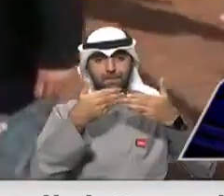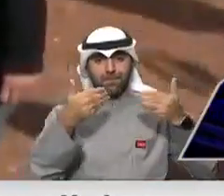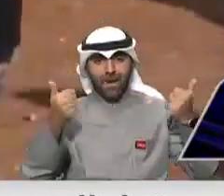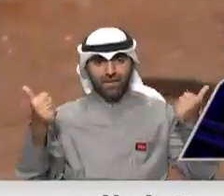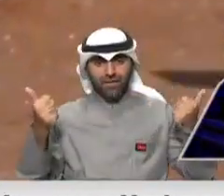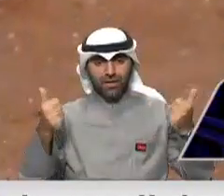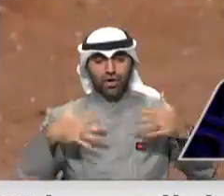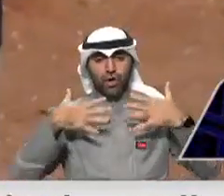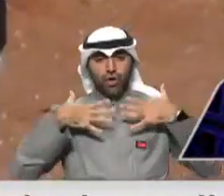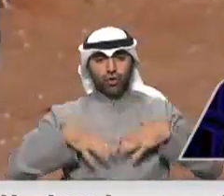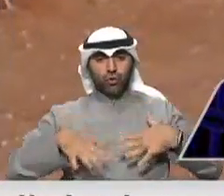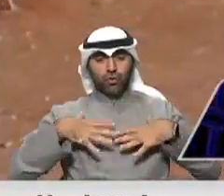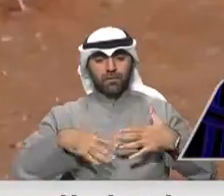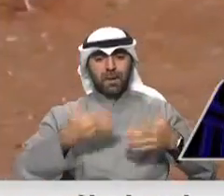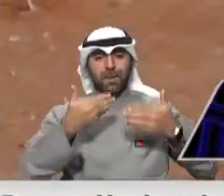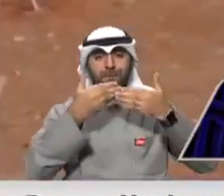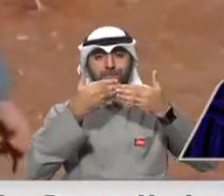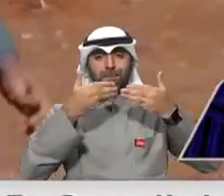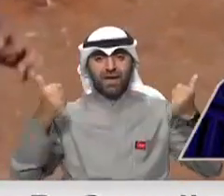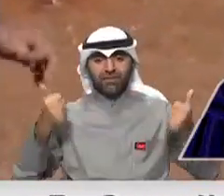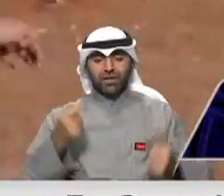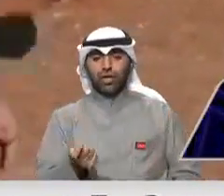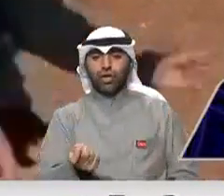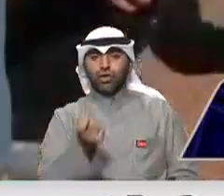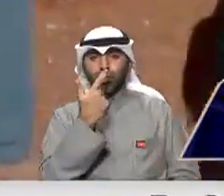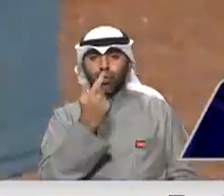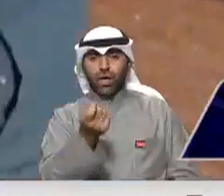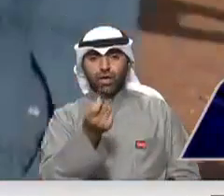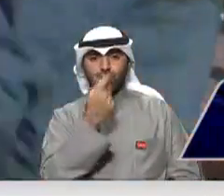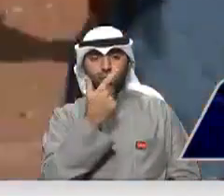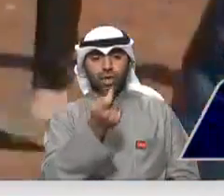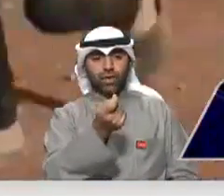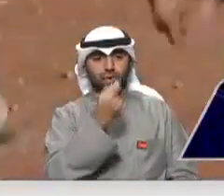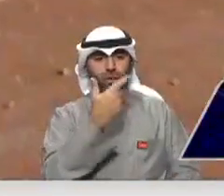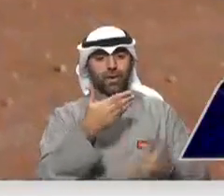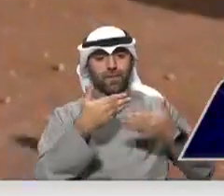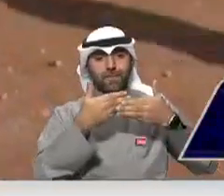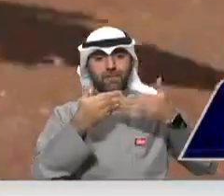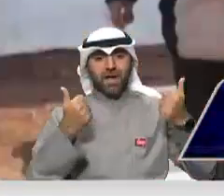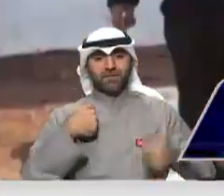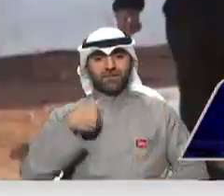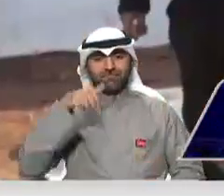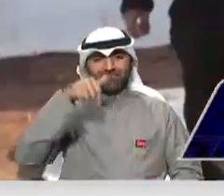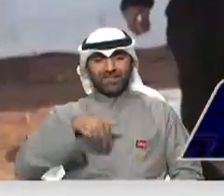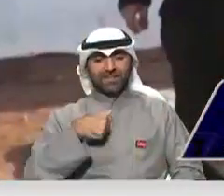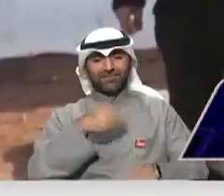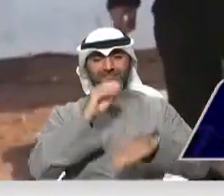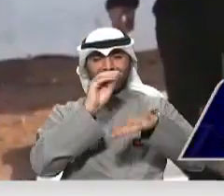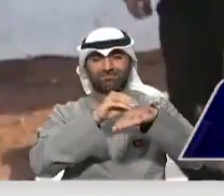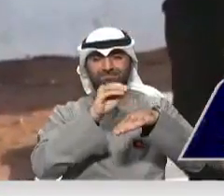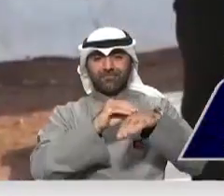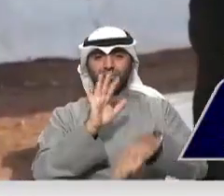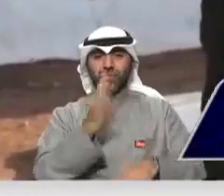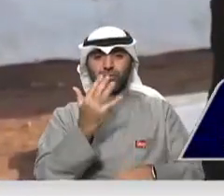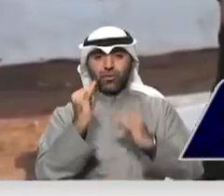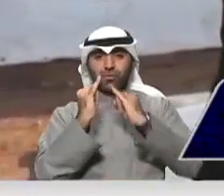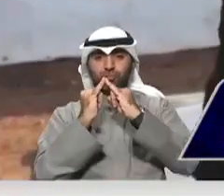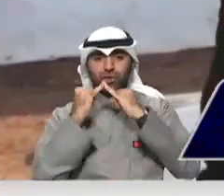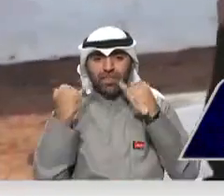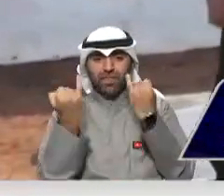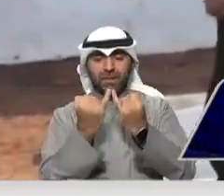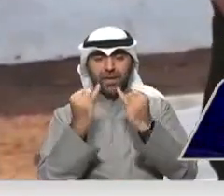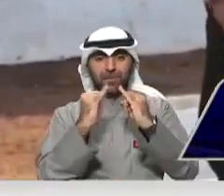والدواء في نسبة كبيرة. وأتمنى أن تصل هذه الرسالة لهذه المنظمات الخيرية